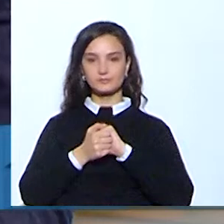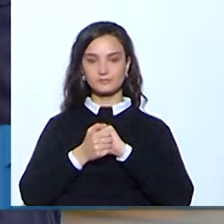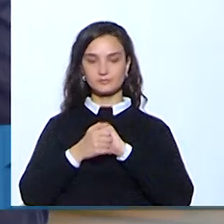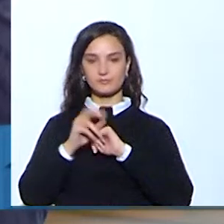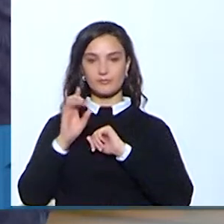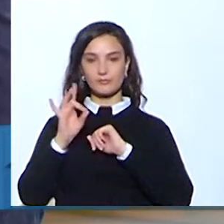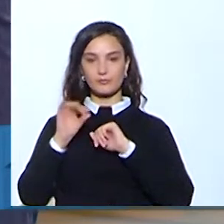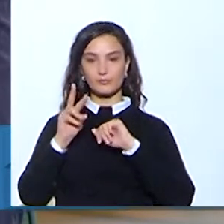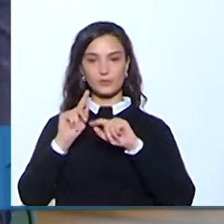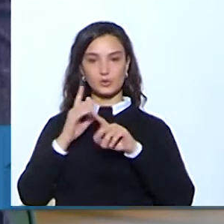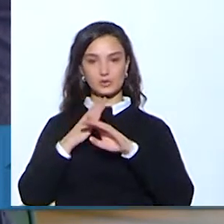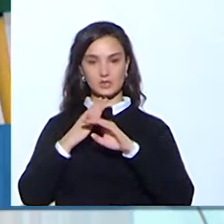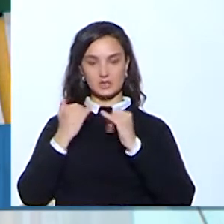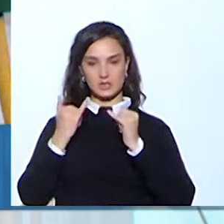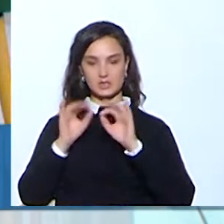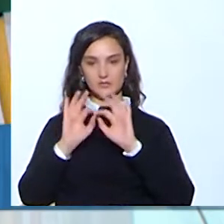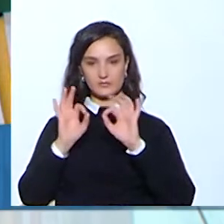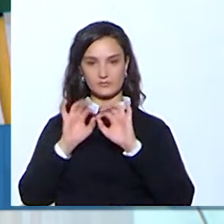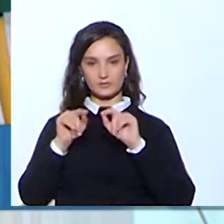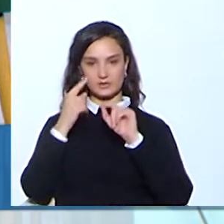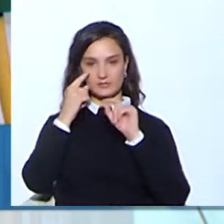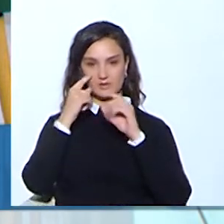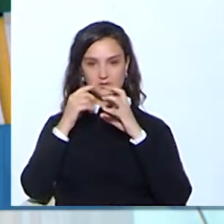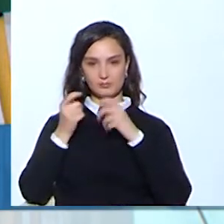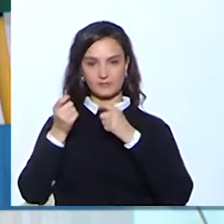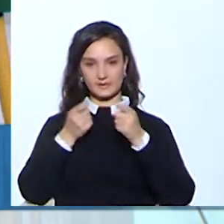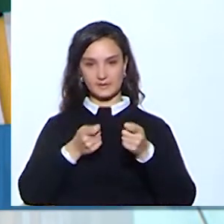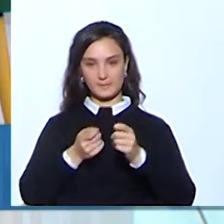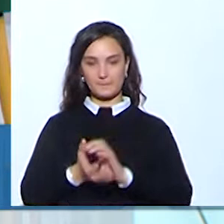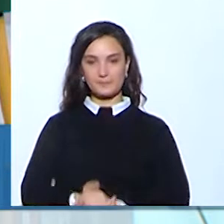რა არის ბროლი? დღეს მოვიტანეთ თვალის მულაჟი.